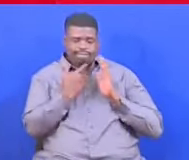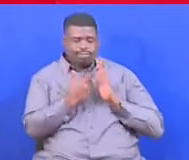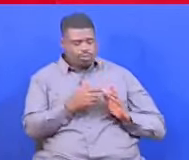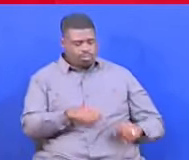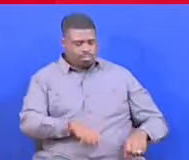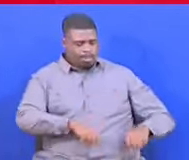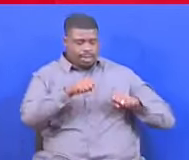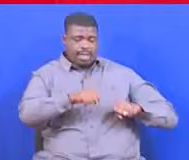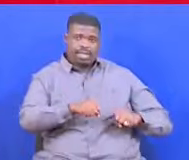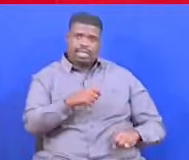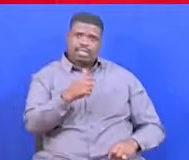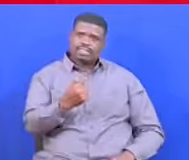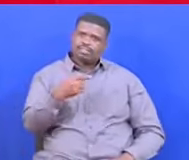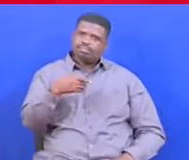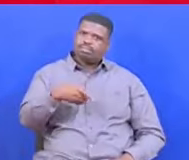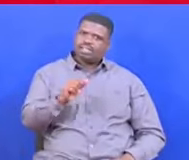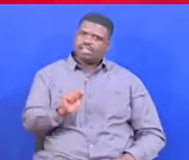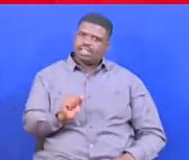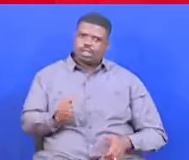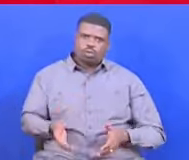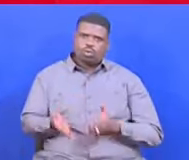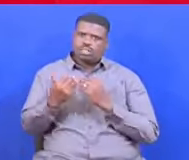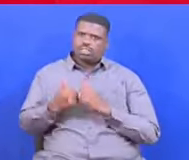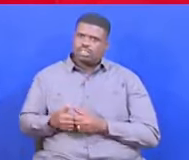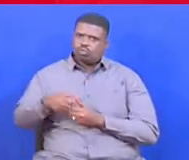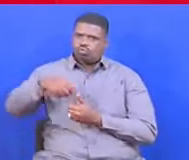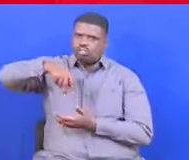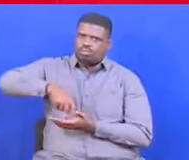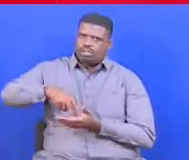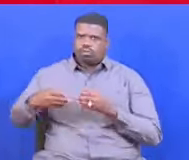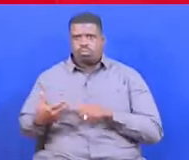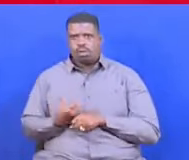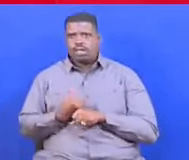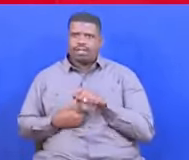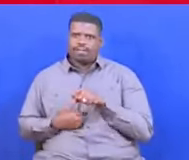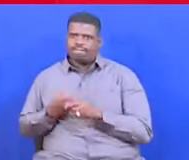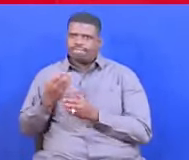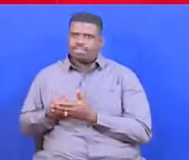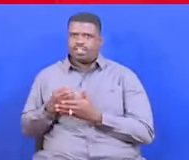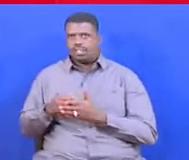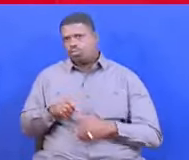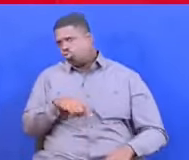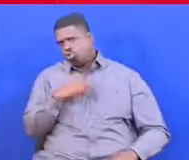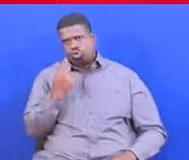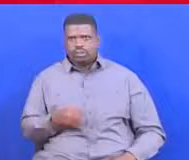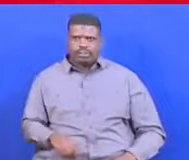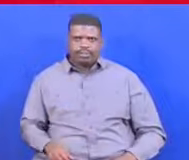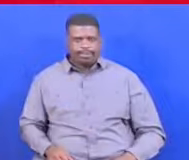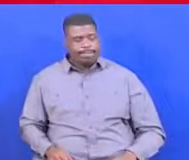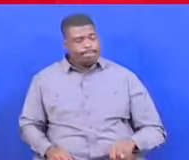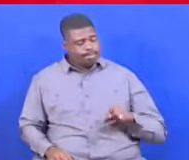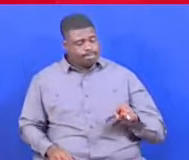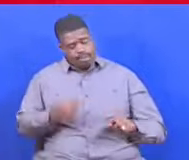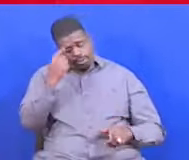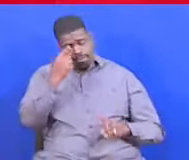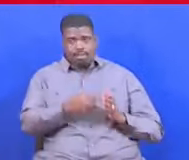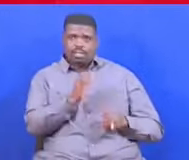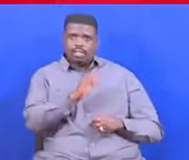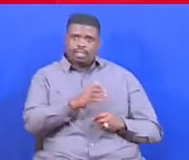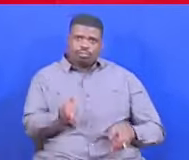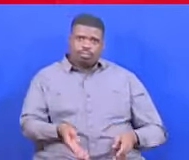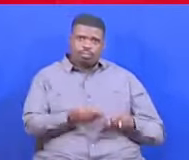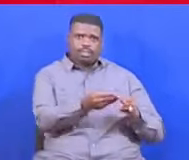bandari amujaiwezesha ikasimama kwa kupata fedha za kutosha, ina maana